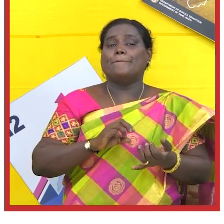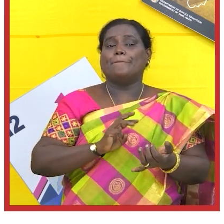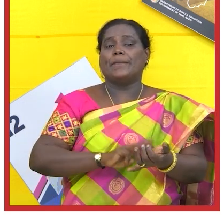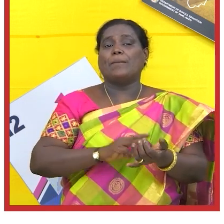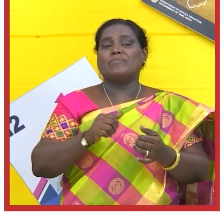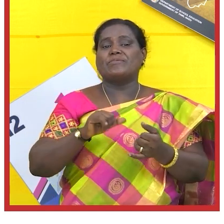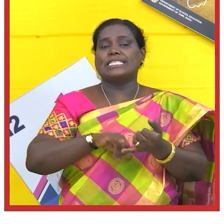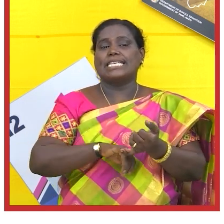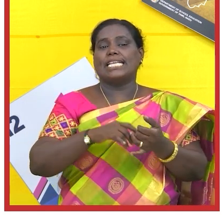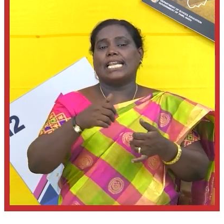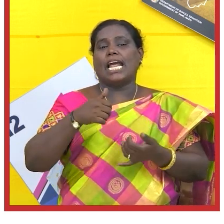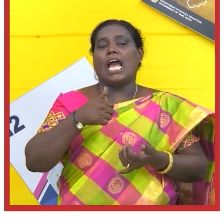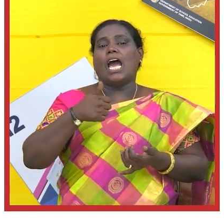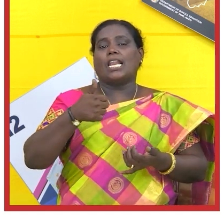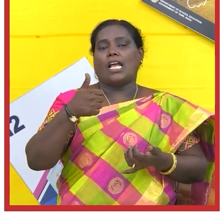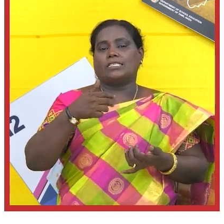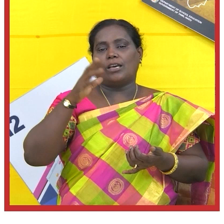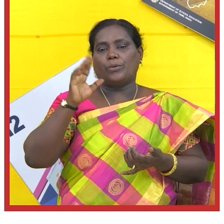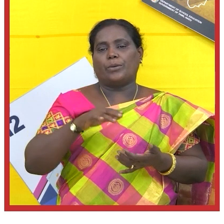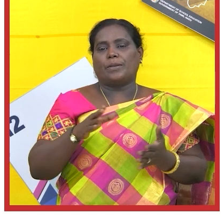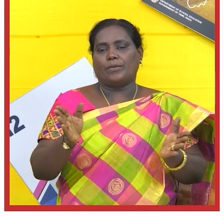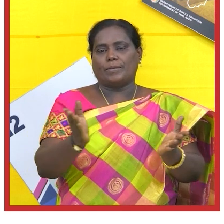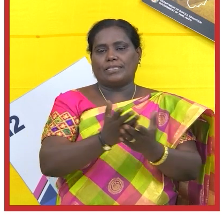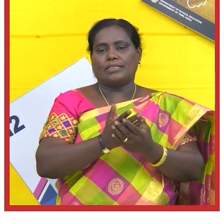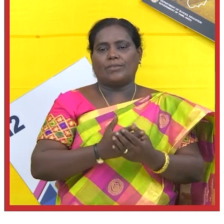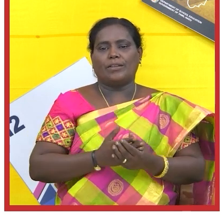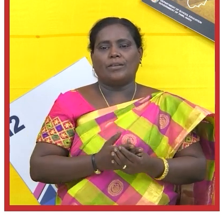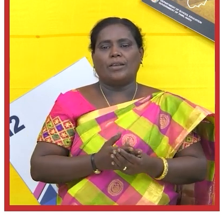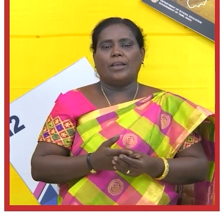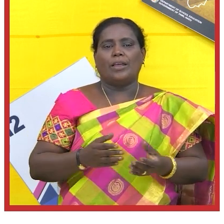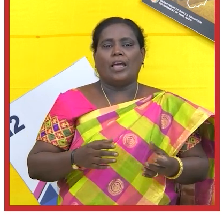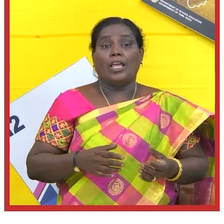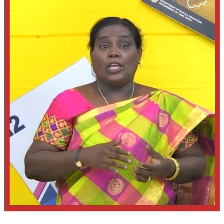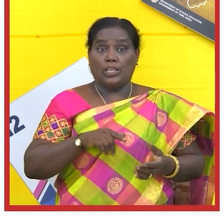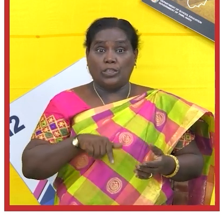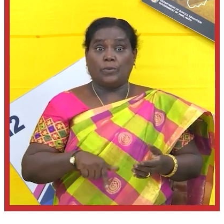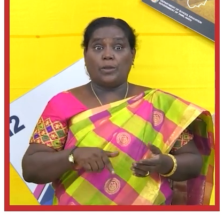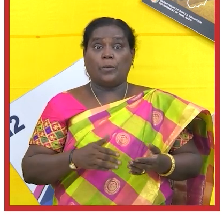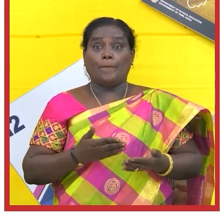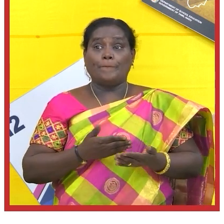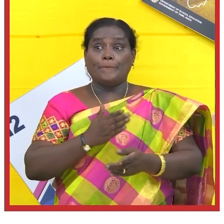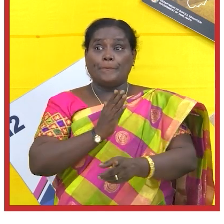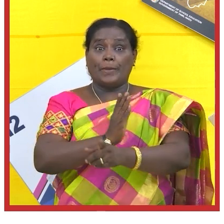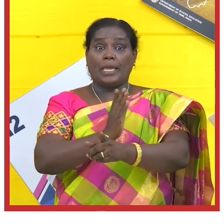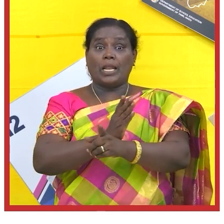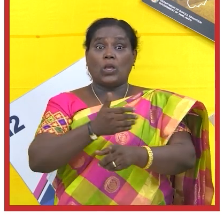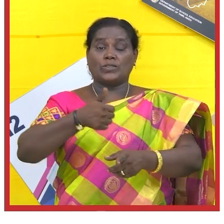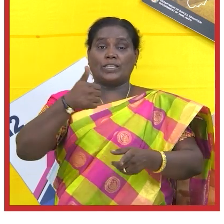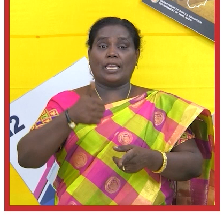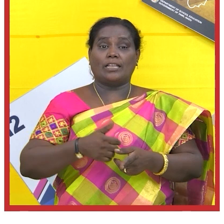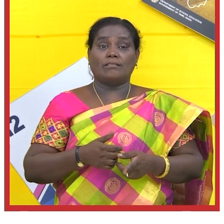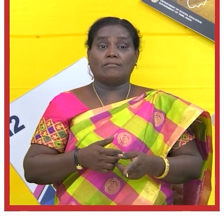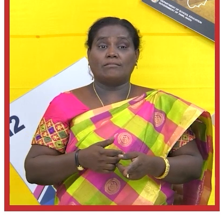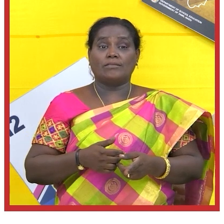வகுப்பை சார்ந்த தலைவர்களிலே முக்கியமான தலைவர். இவரும் ஒரு பேராசிரியராக பணிபுரிந்திருக்கிறார். அதனால் இவர்